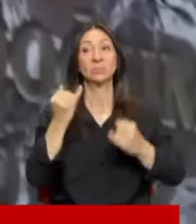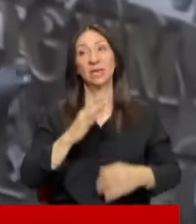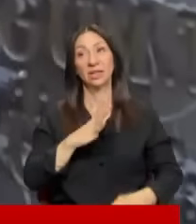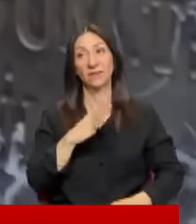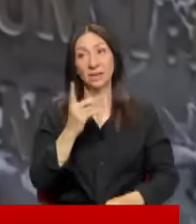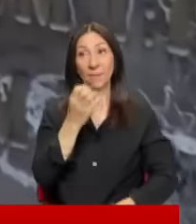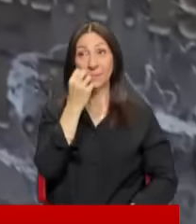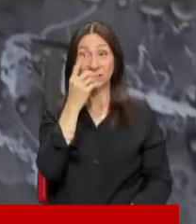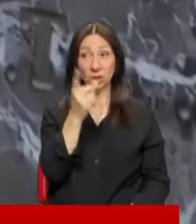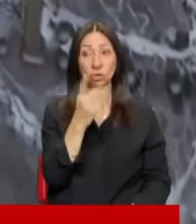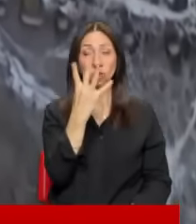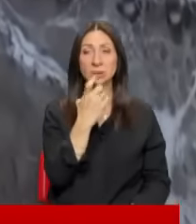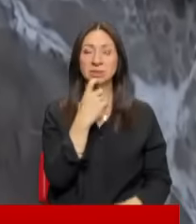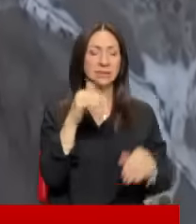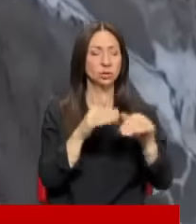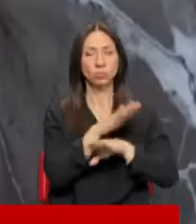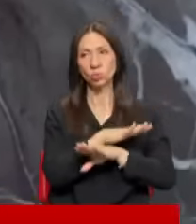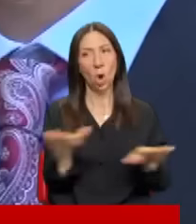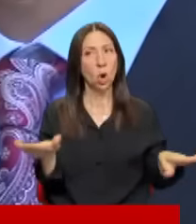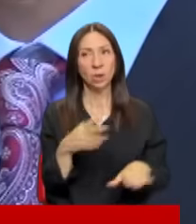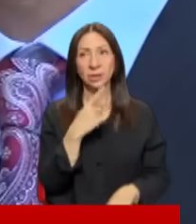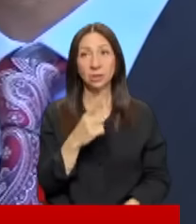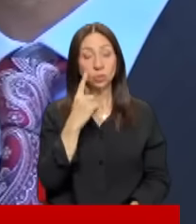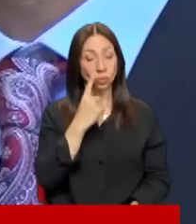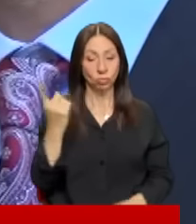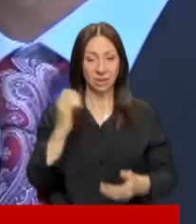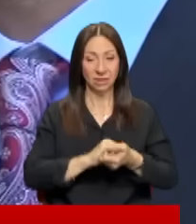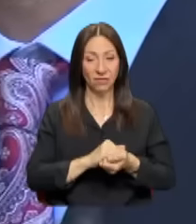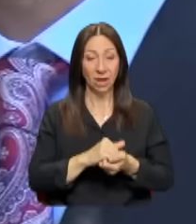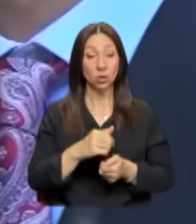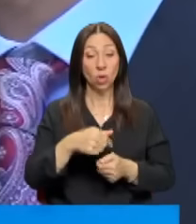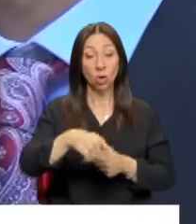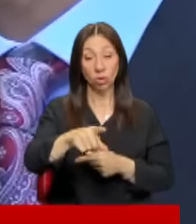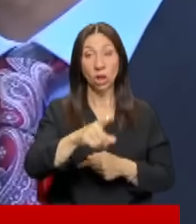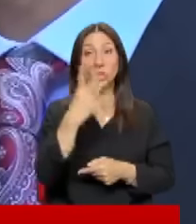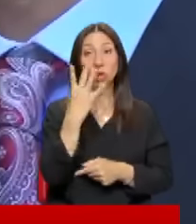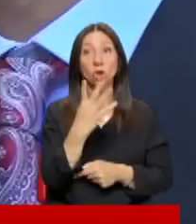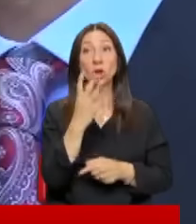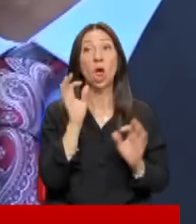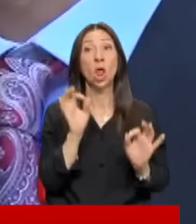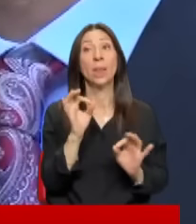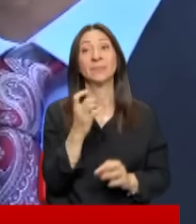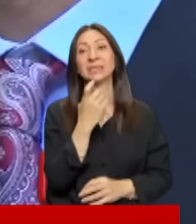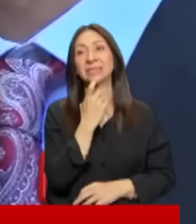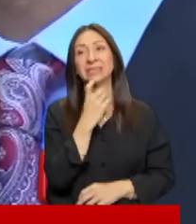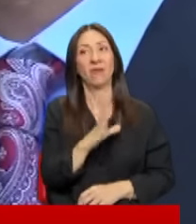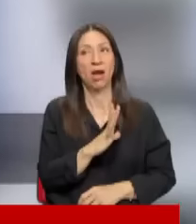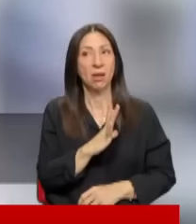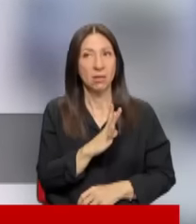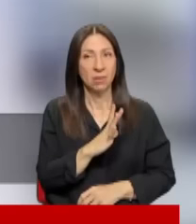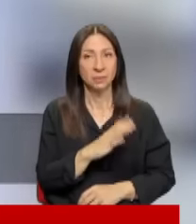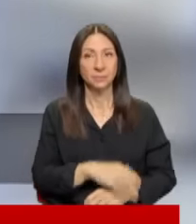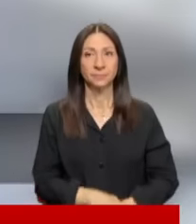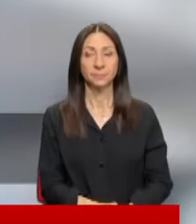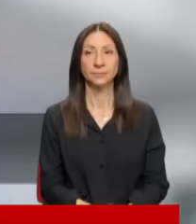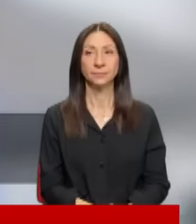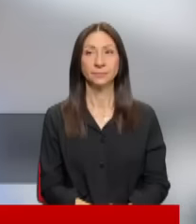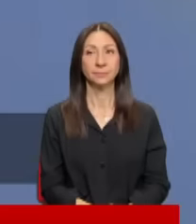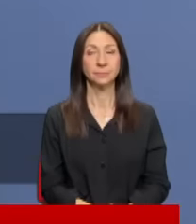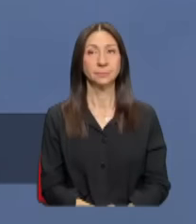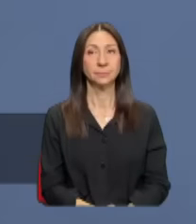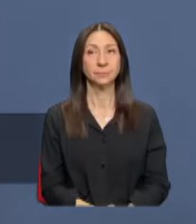vardı. Bahçeli 4 yıl seçim yok mesajı verdi. Cumhur İttifakı'nın önünde 4 önemli yıl bulunmaktadır.